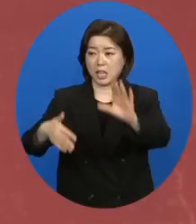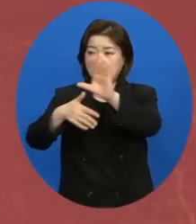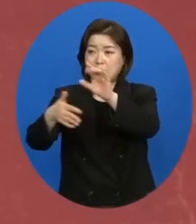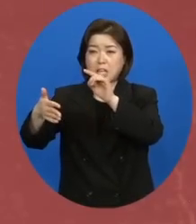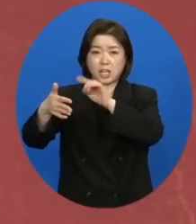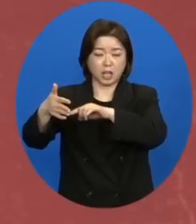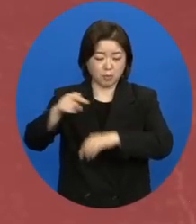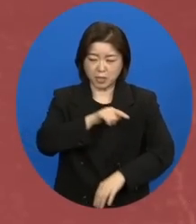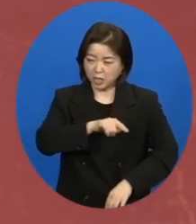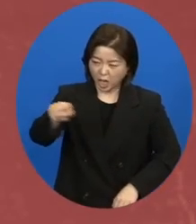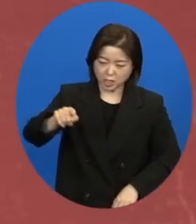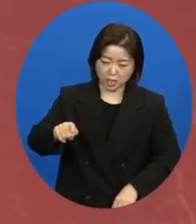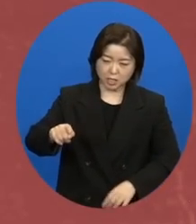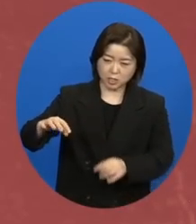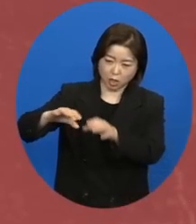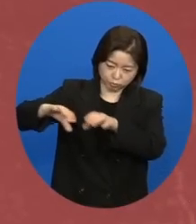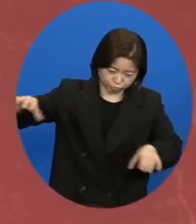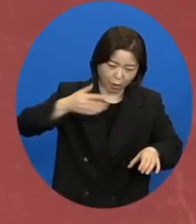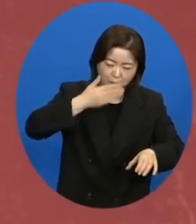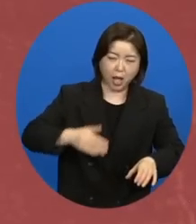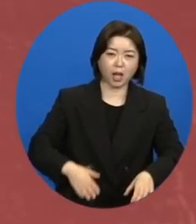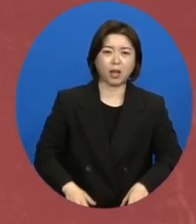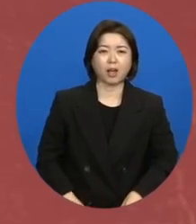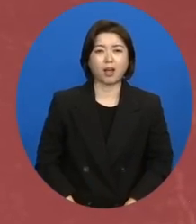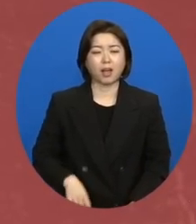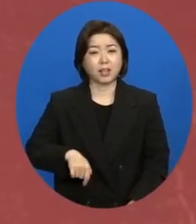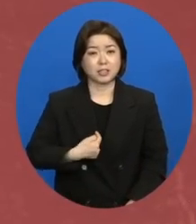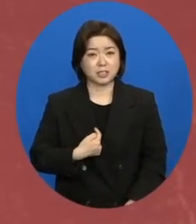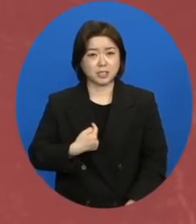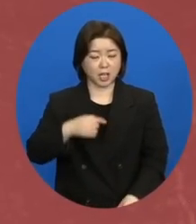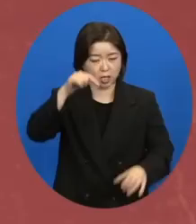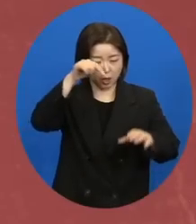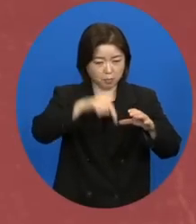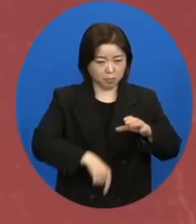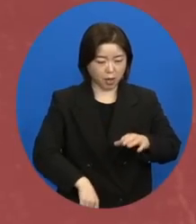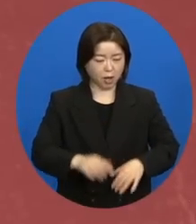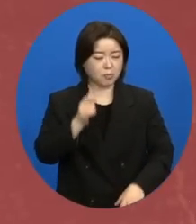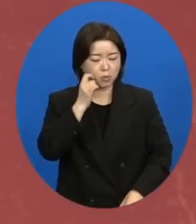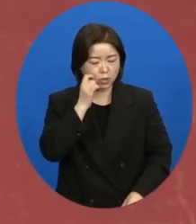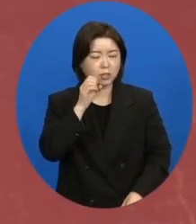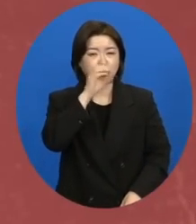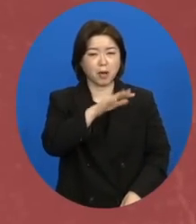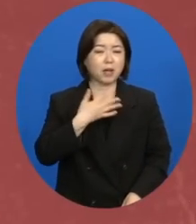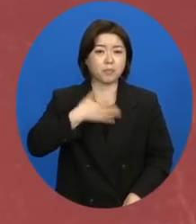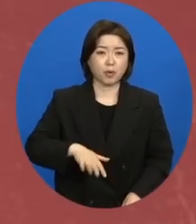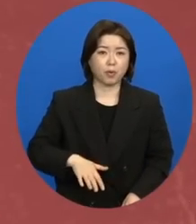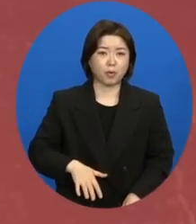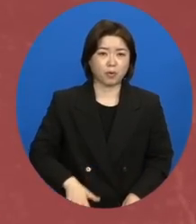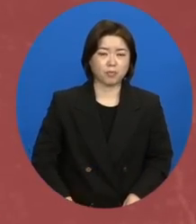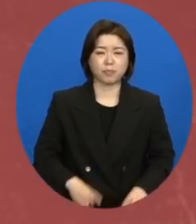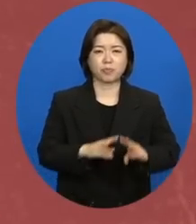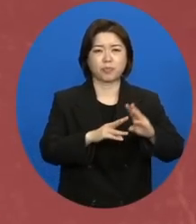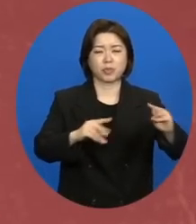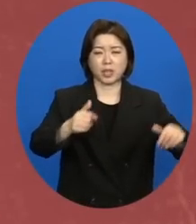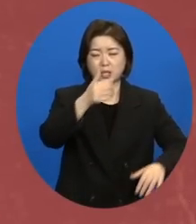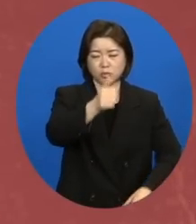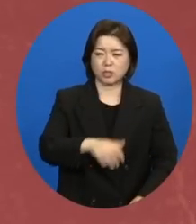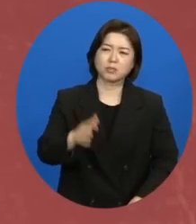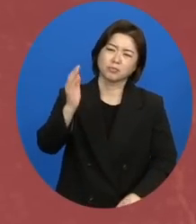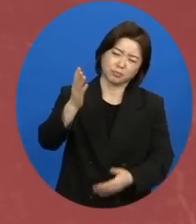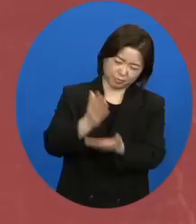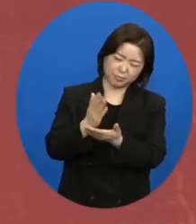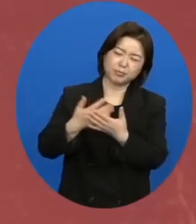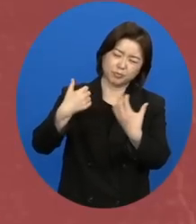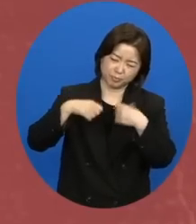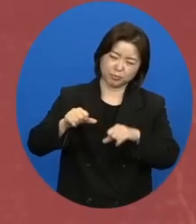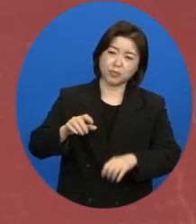자기는. 그래서 자기가 못 판다고 말한 적은 없대요. 땅 주인이 아, 이제 그만합시다.